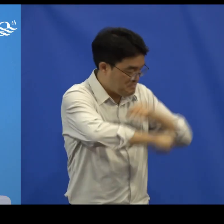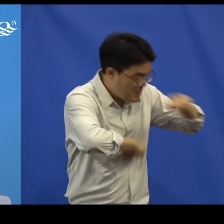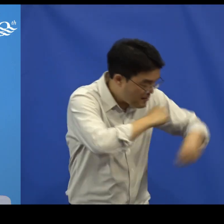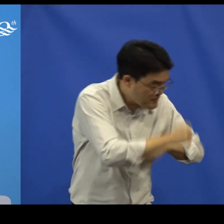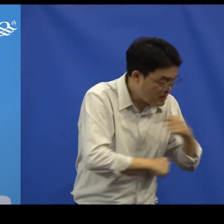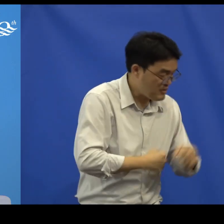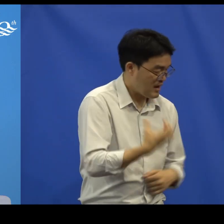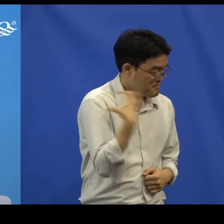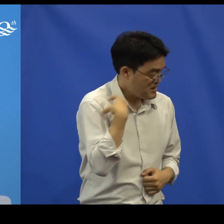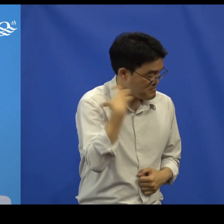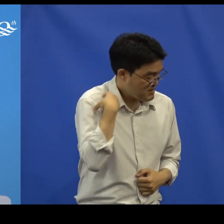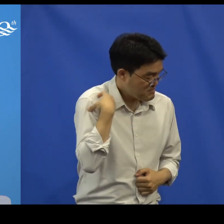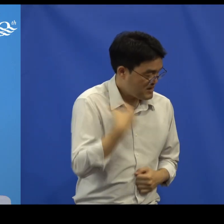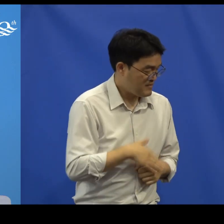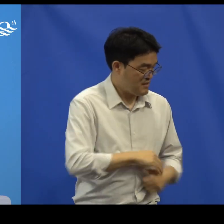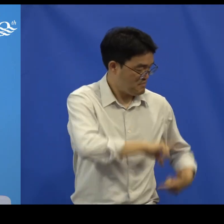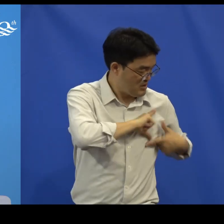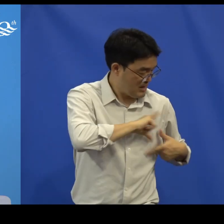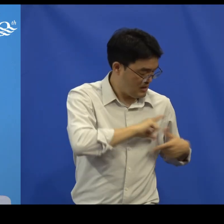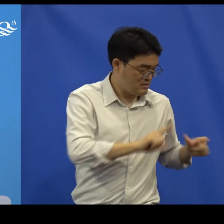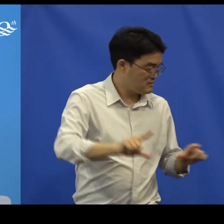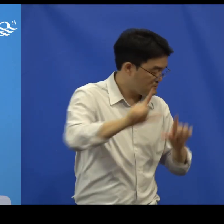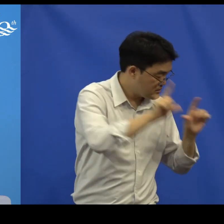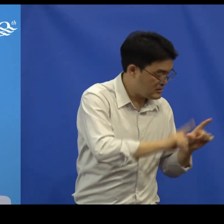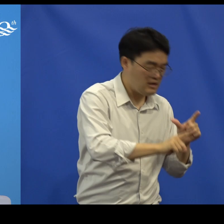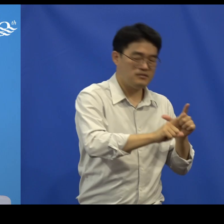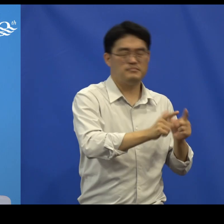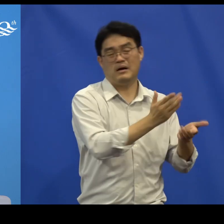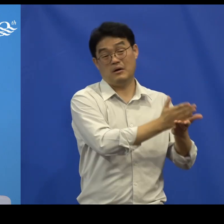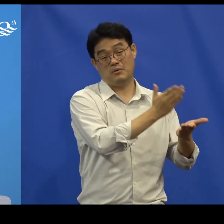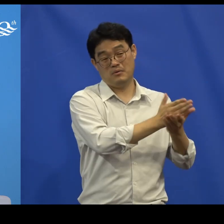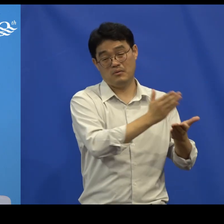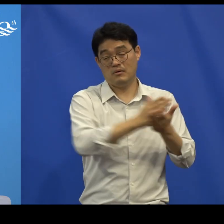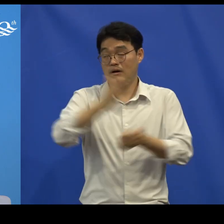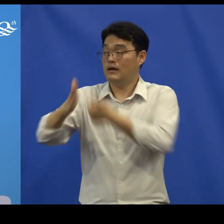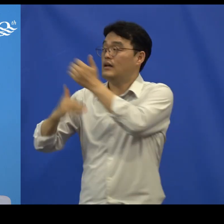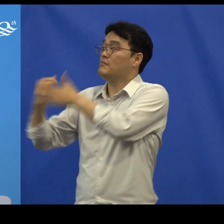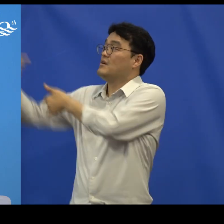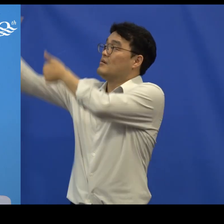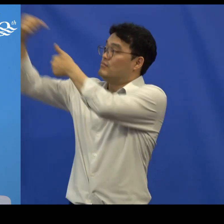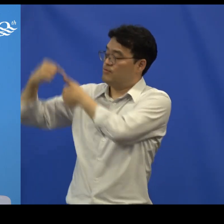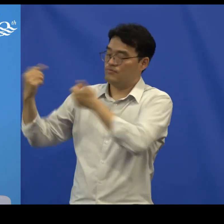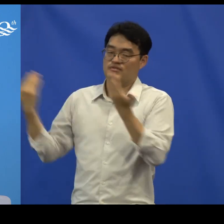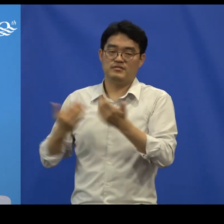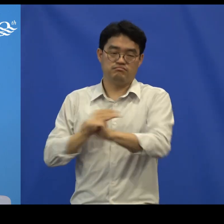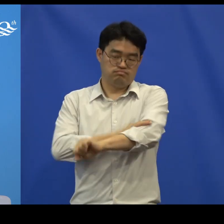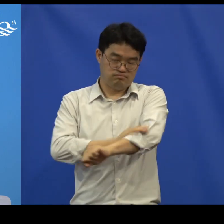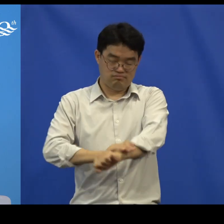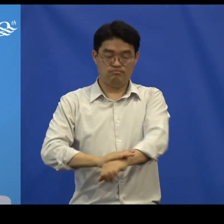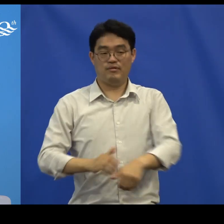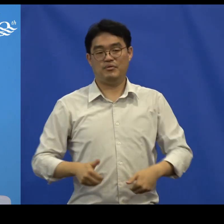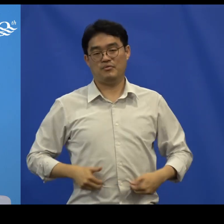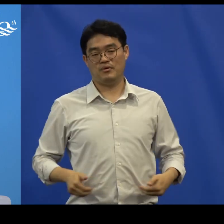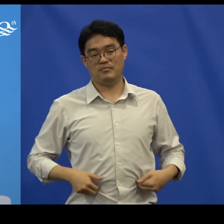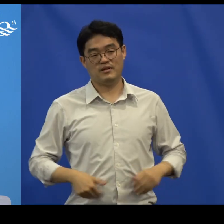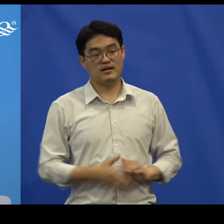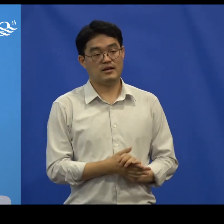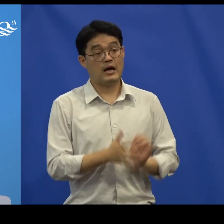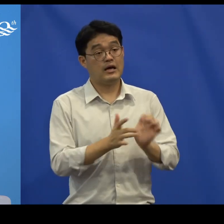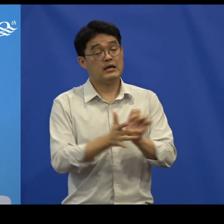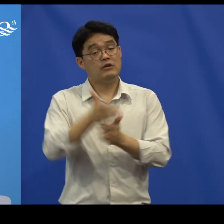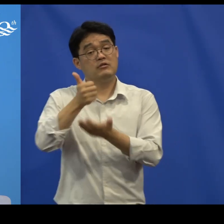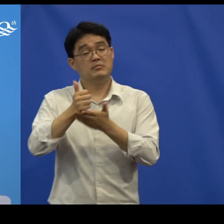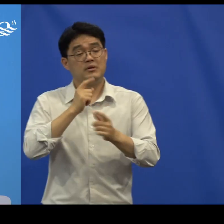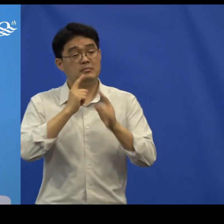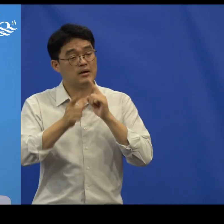예수님은 요한복음 17장에 위대한 예수님의 기도가 그러죠. 아버지께서 나에게 하라고 하신 일을 내가